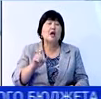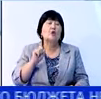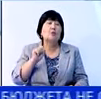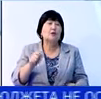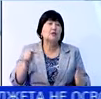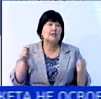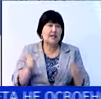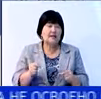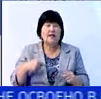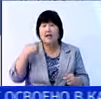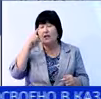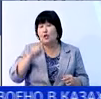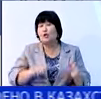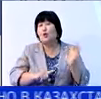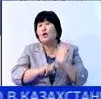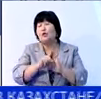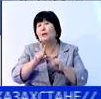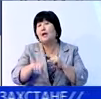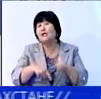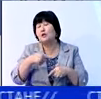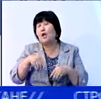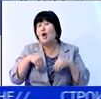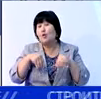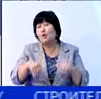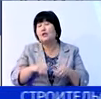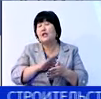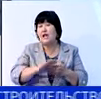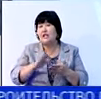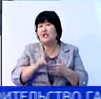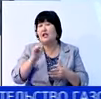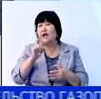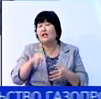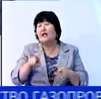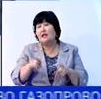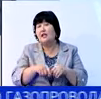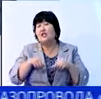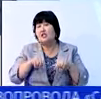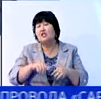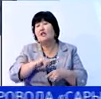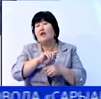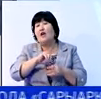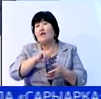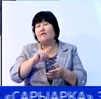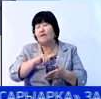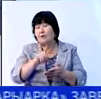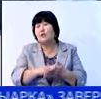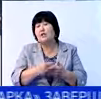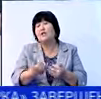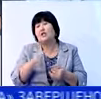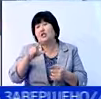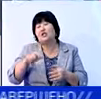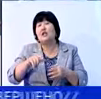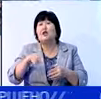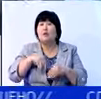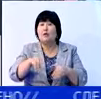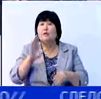поручил соответствующим лицам до наступления следующей посевной расчистить каналы и решить вопросы обеспечения сельчан поливной водой.